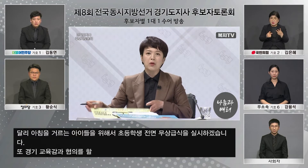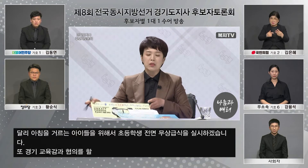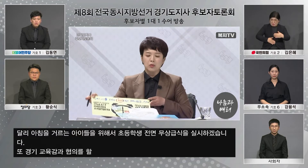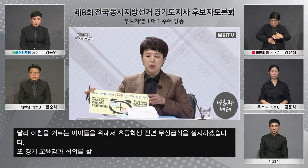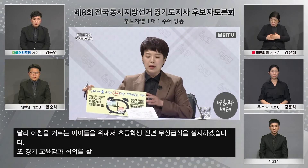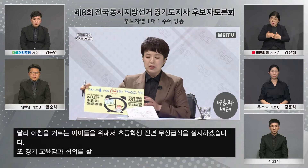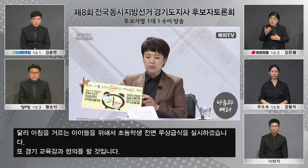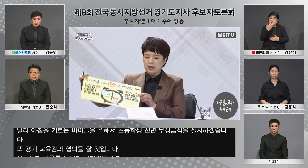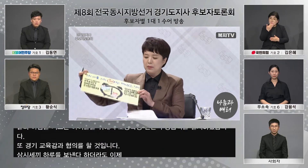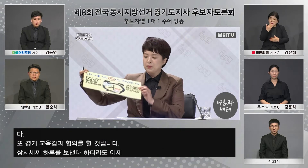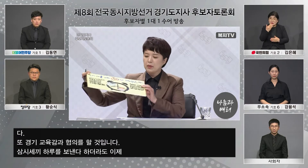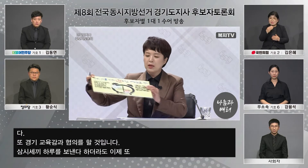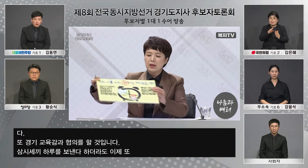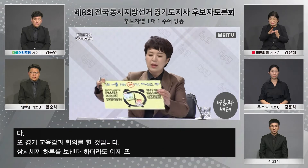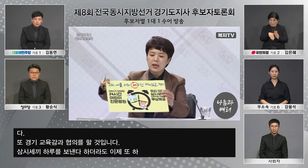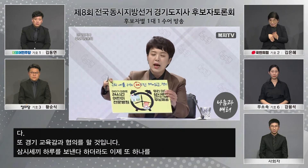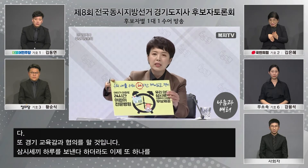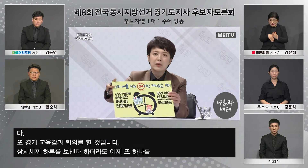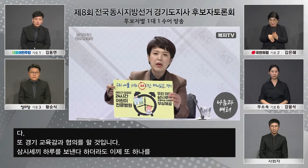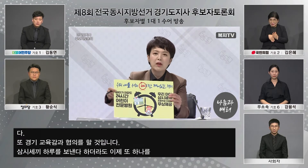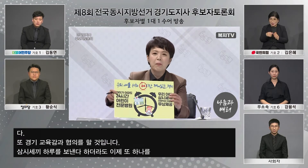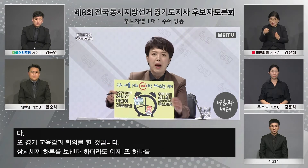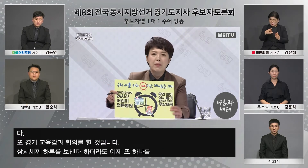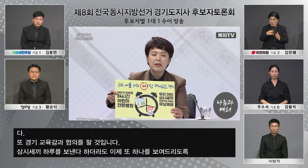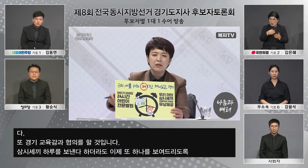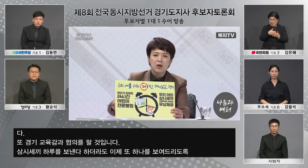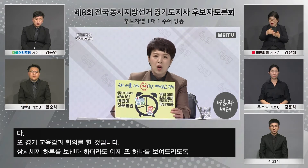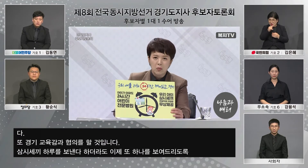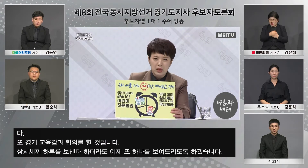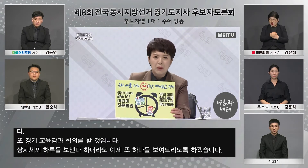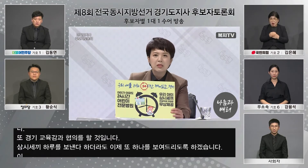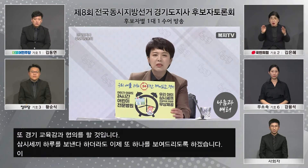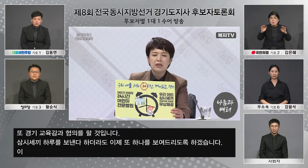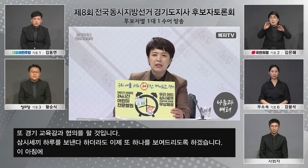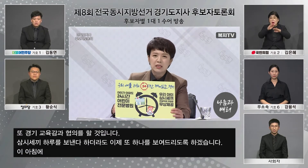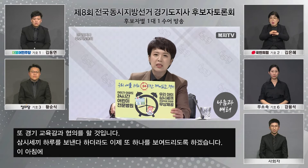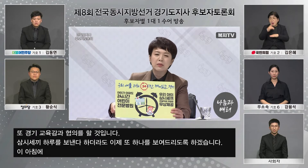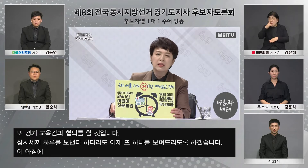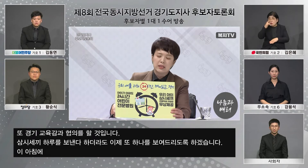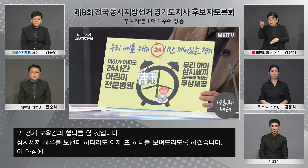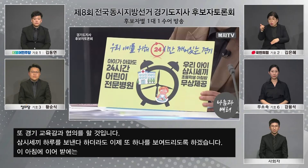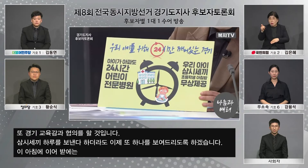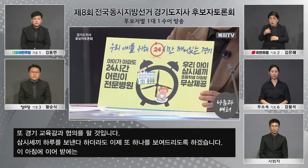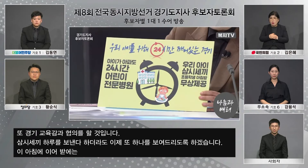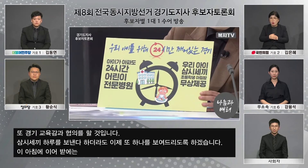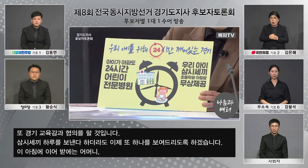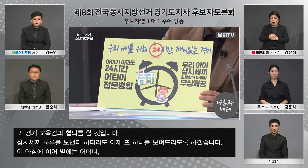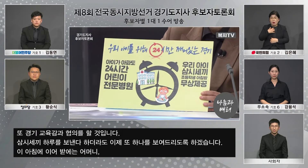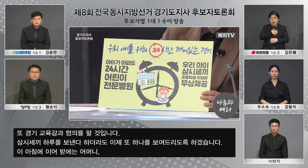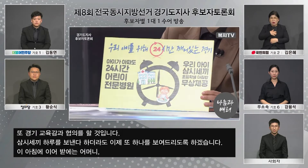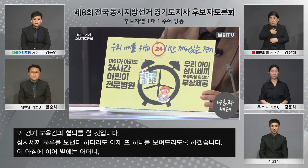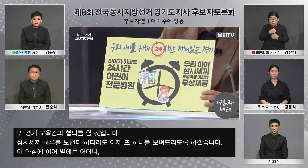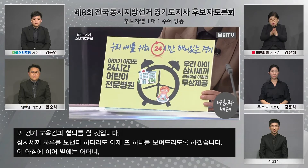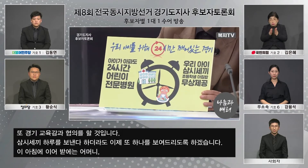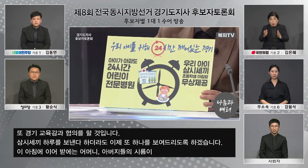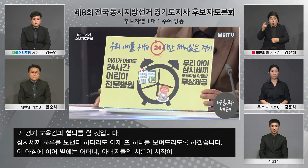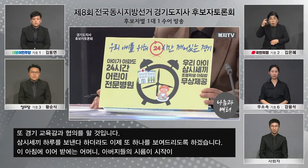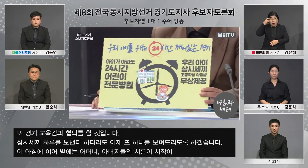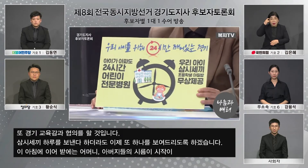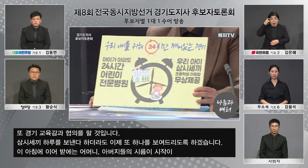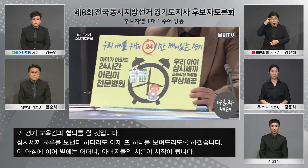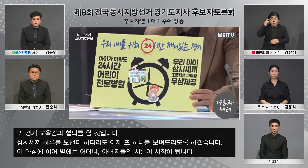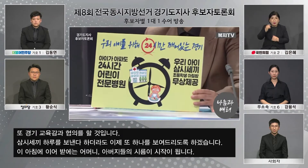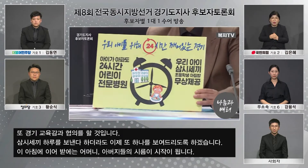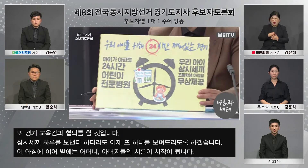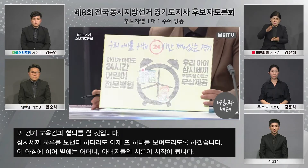하나를 보여드리도록 하겠습니다. 이 아침에 이어 밤에는 어머니 아버지들의 시름이 시작이 됩니다. 왜냐하면 아이가